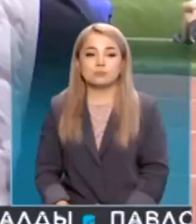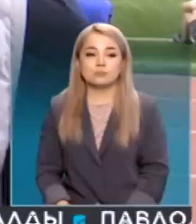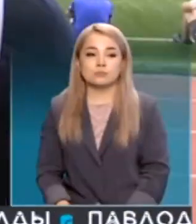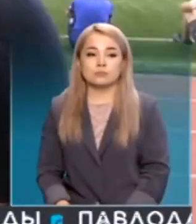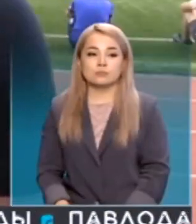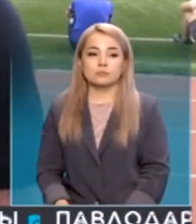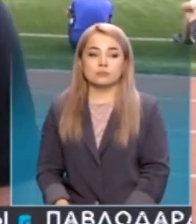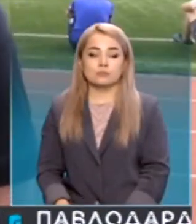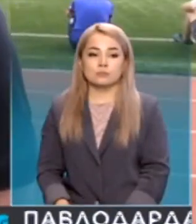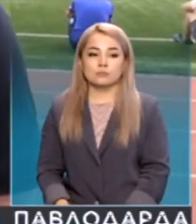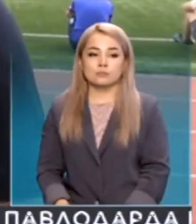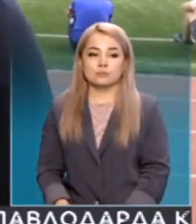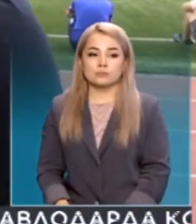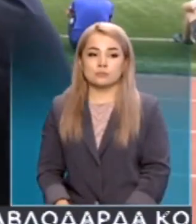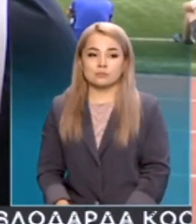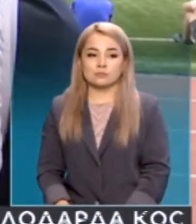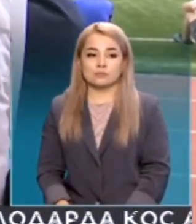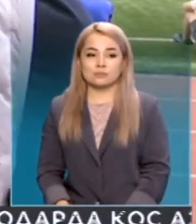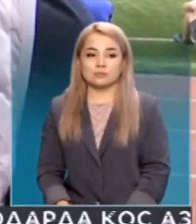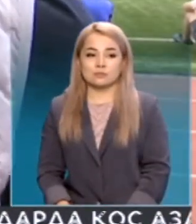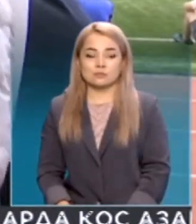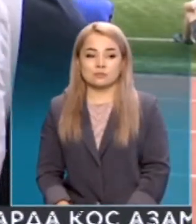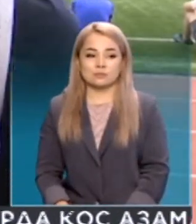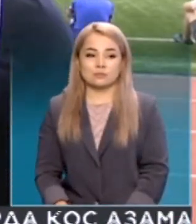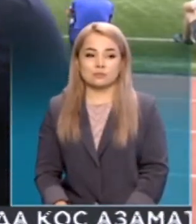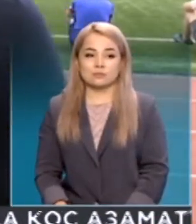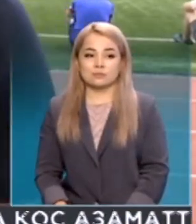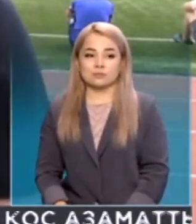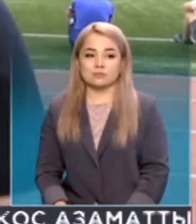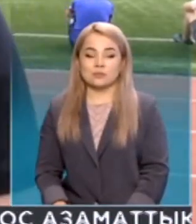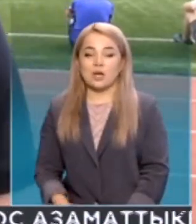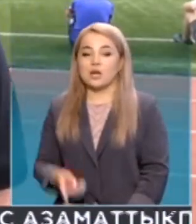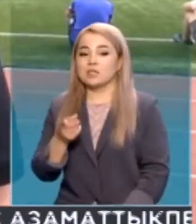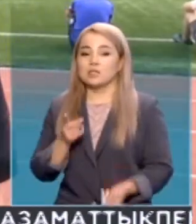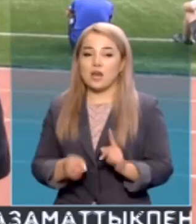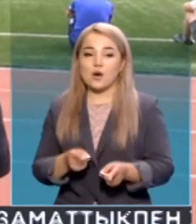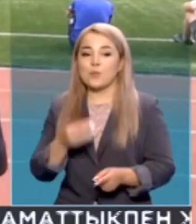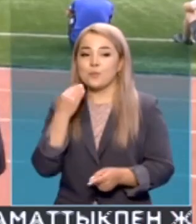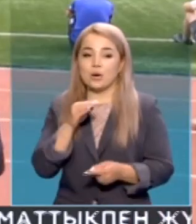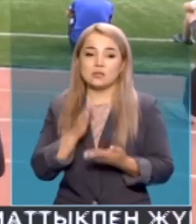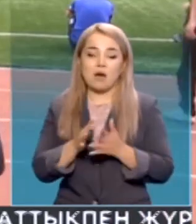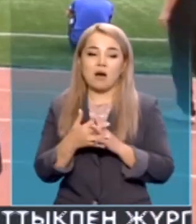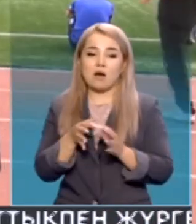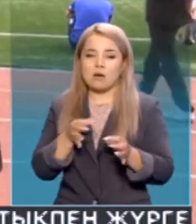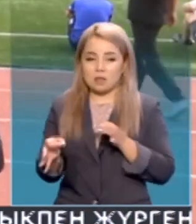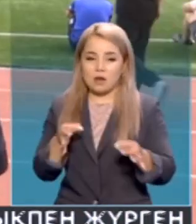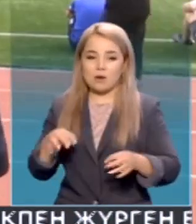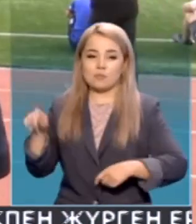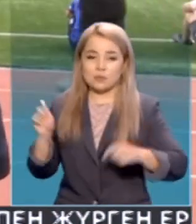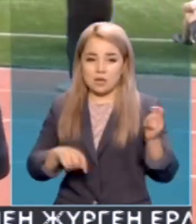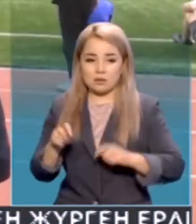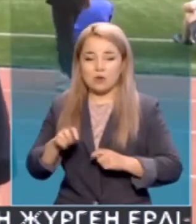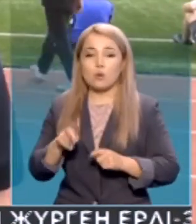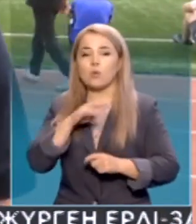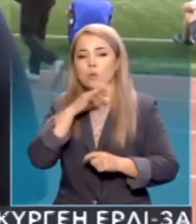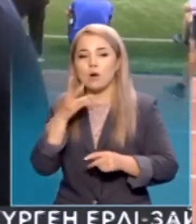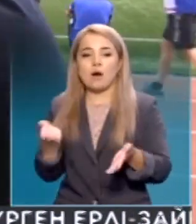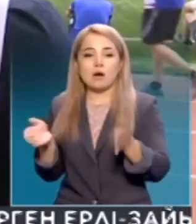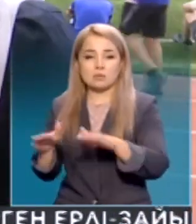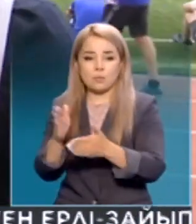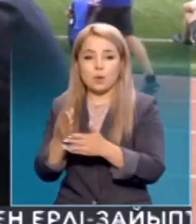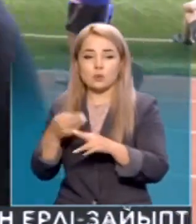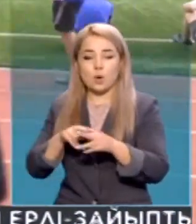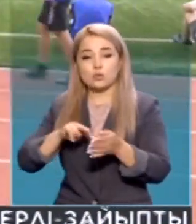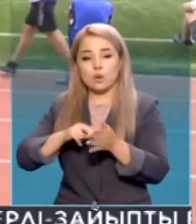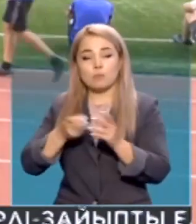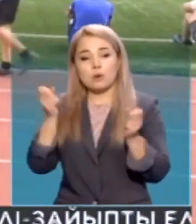именно с отдаленных мест и рождаются, и приходят талантливые ребята. Нағыз мықтылар ауылдан шығады, бірақ көбі сол жақта қалып қояды. Біздің жоба